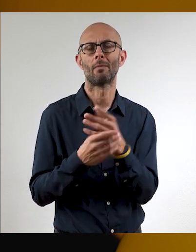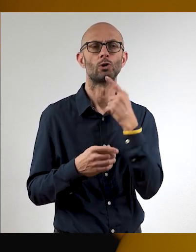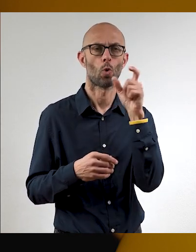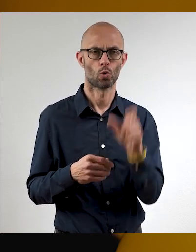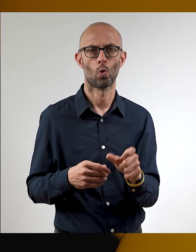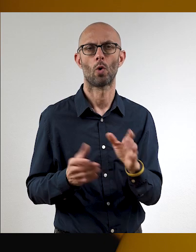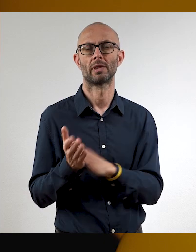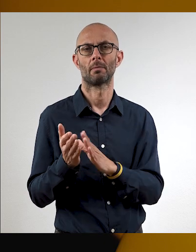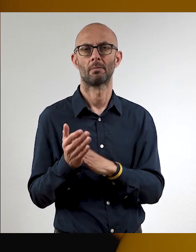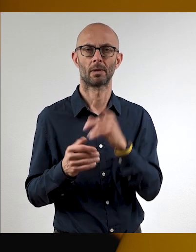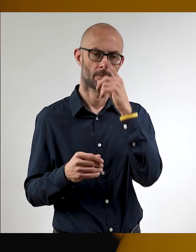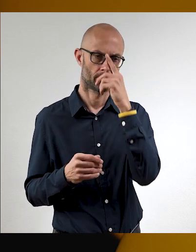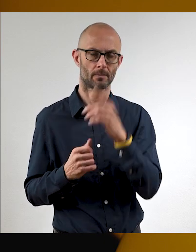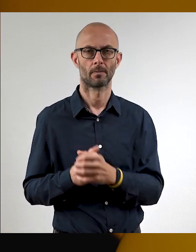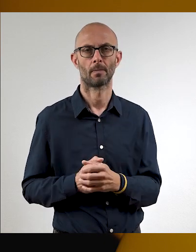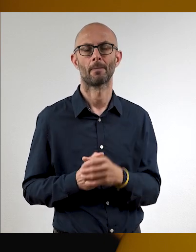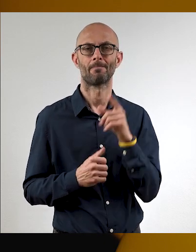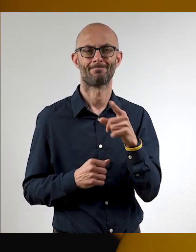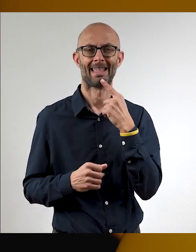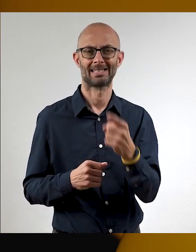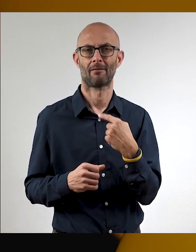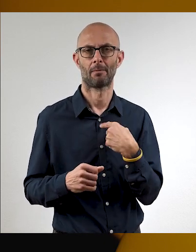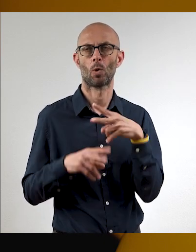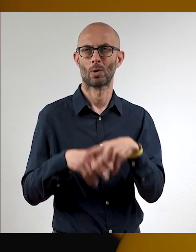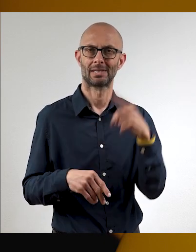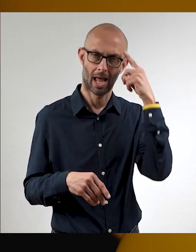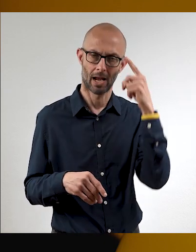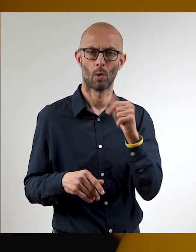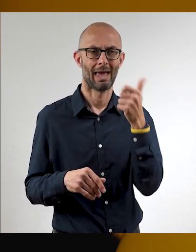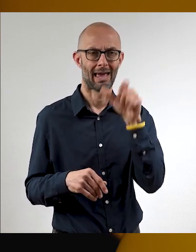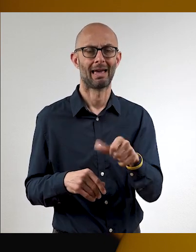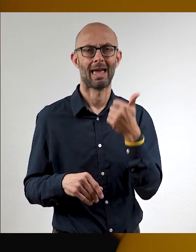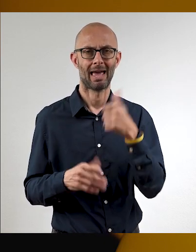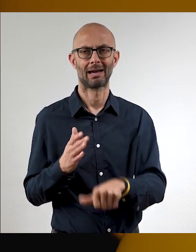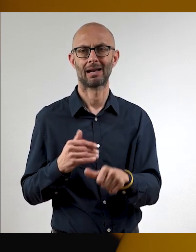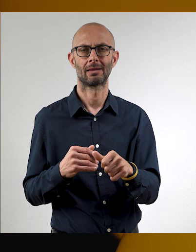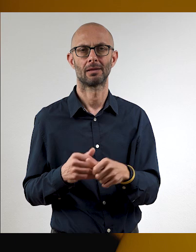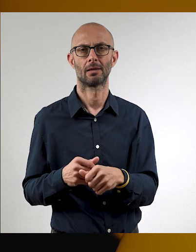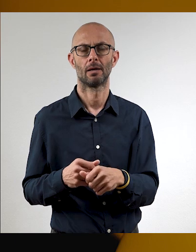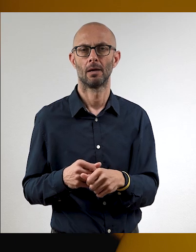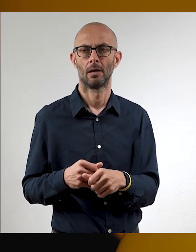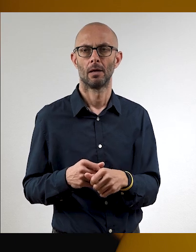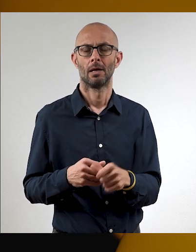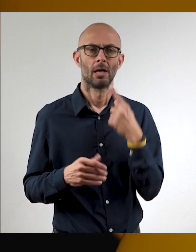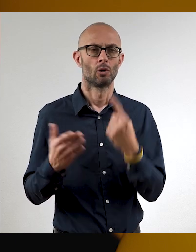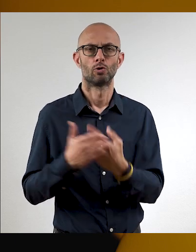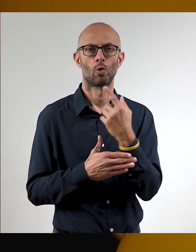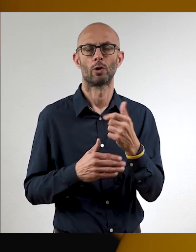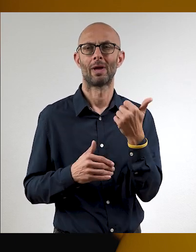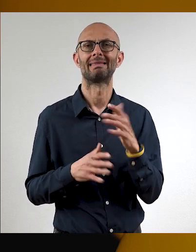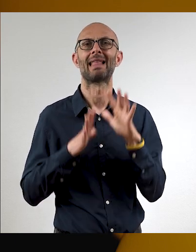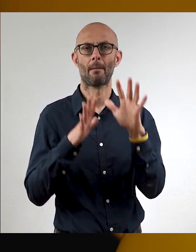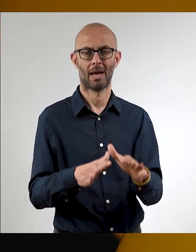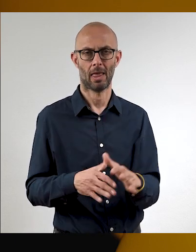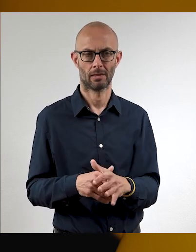kdo, recimo, ne vem, tale izjava je meni ostala, ki enkrat je se zgodil en